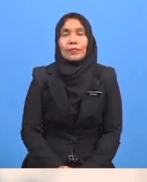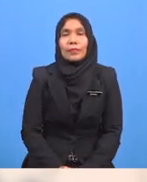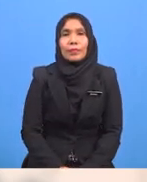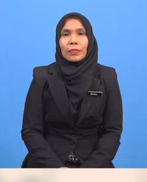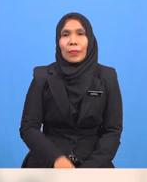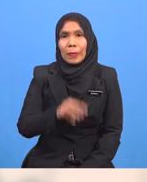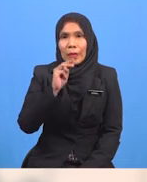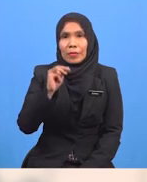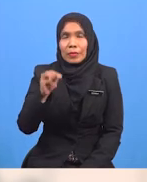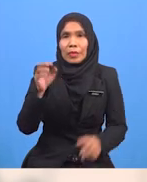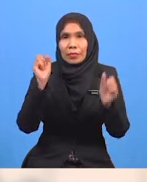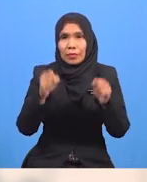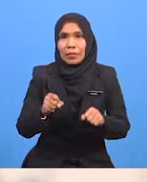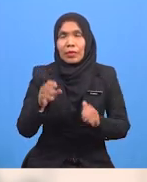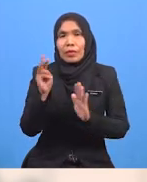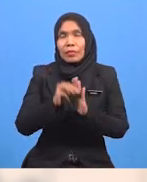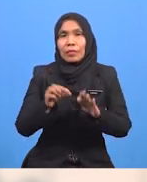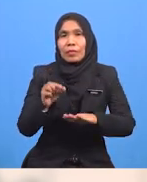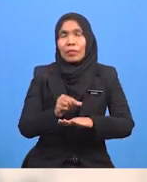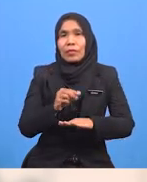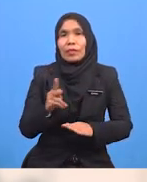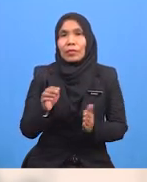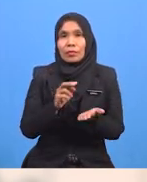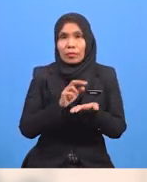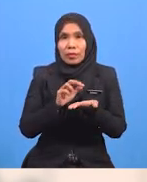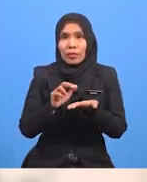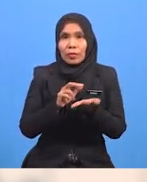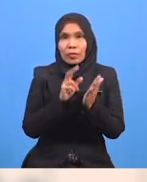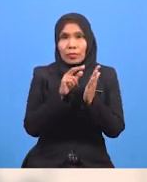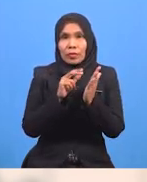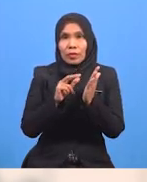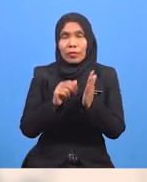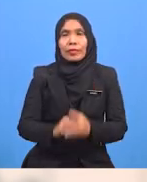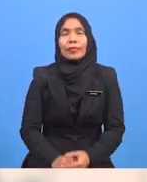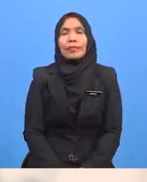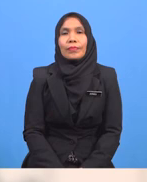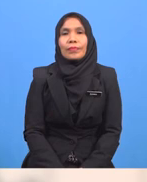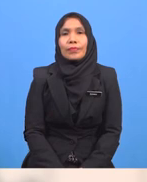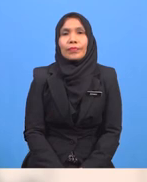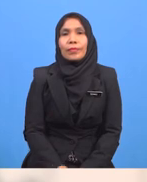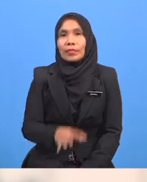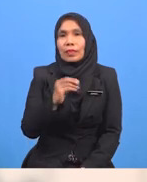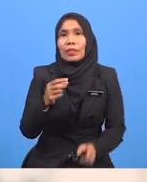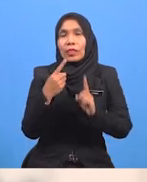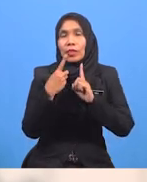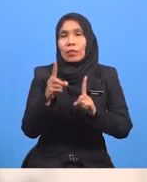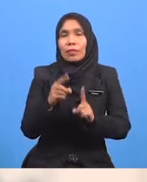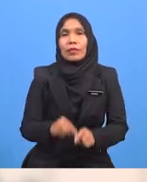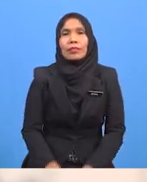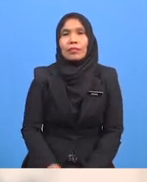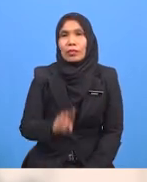Hai murid-murid boleh menggunakan kalkulator scientific dan jawaban yang anda akan dapat dilakukan dua puluh